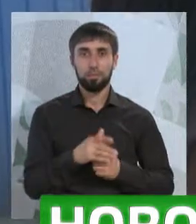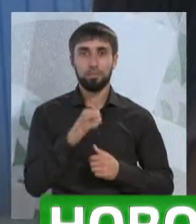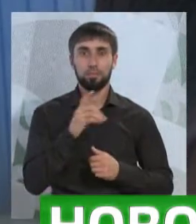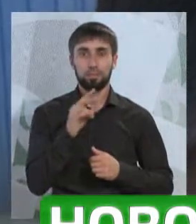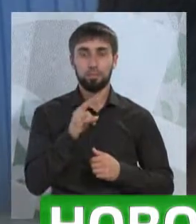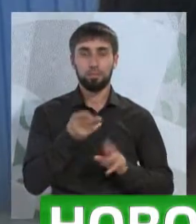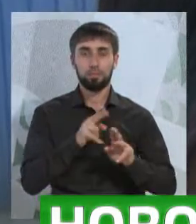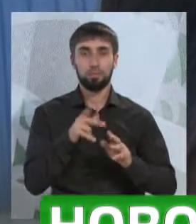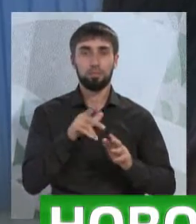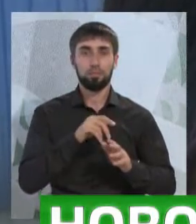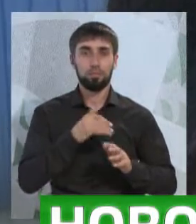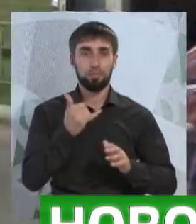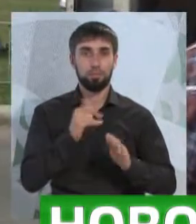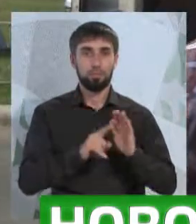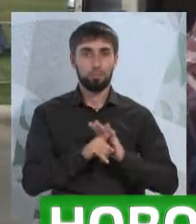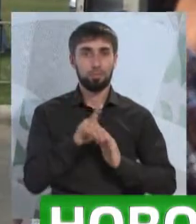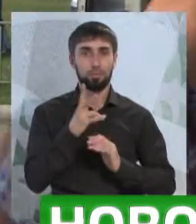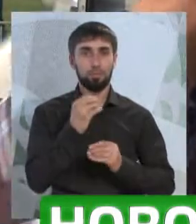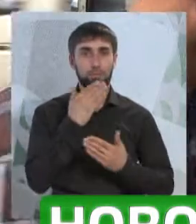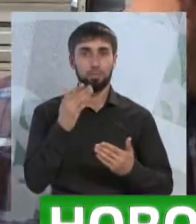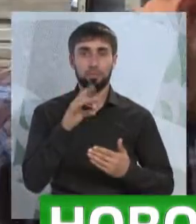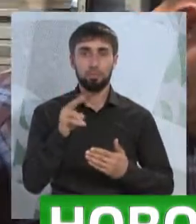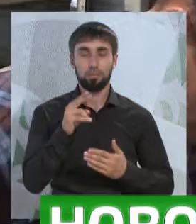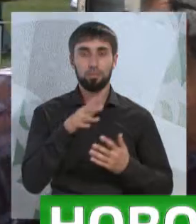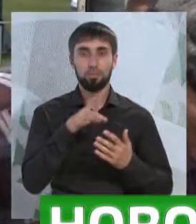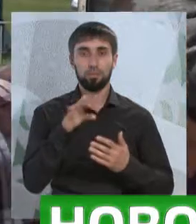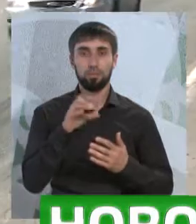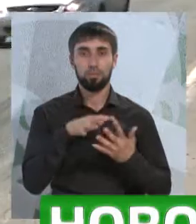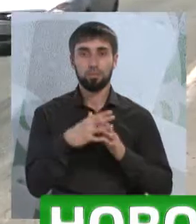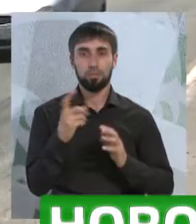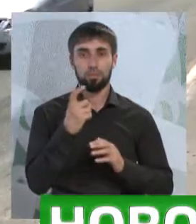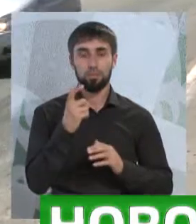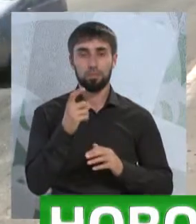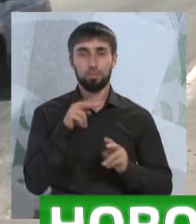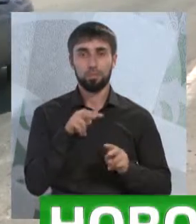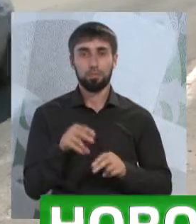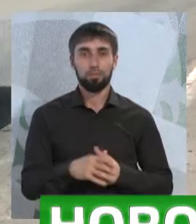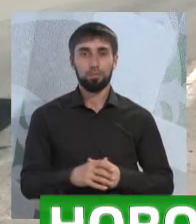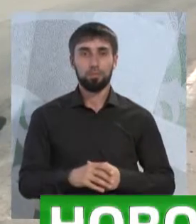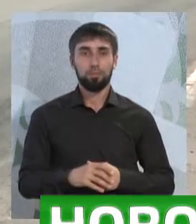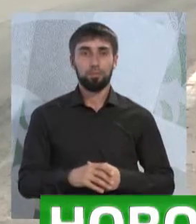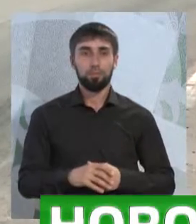самом разгаре, а значит, это не последний рейд Россельхознадзора. Диана Дударова, Асхаб Илакиев, Новости 24.